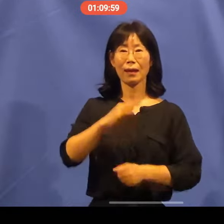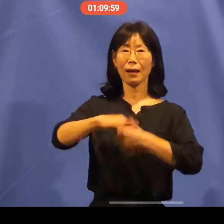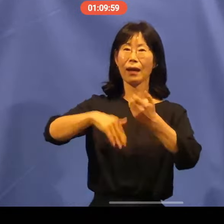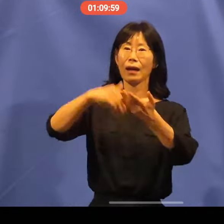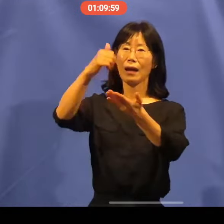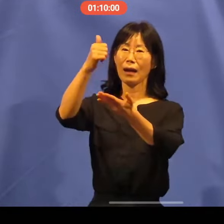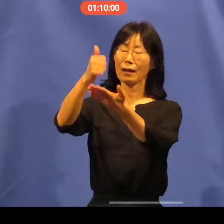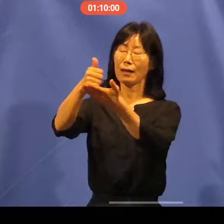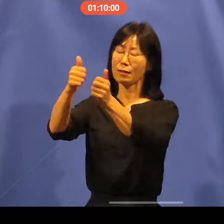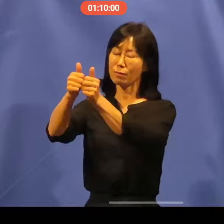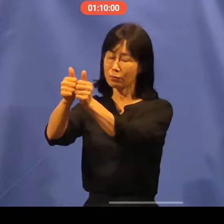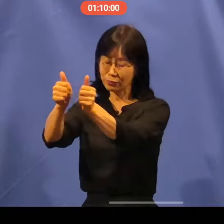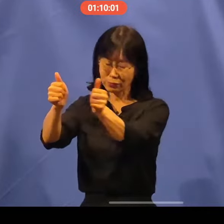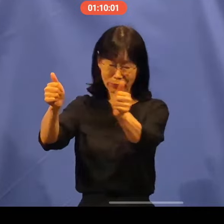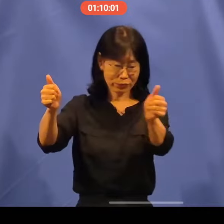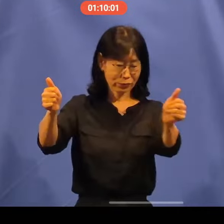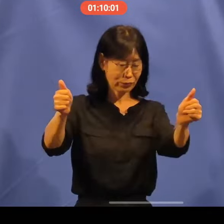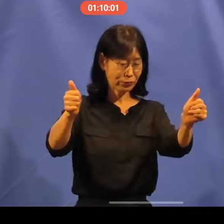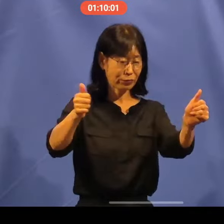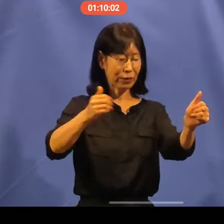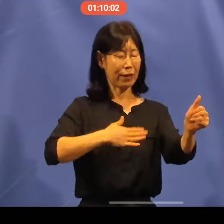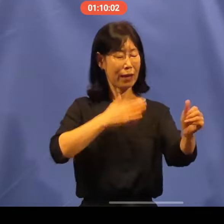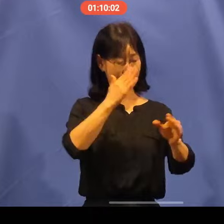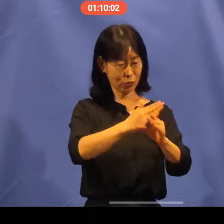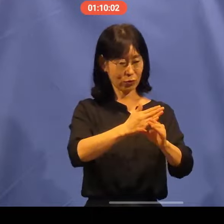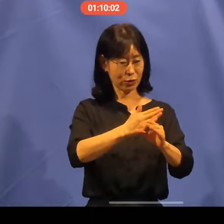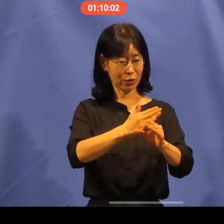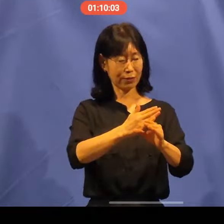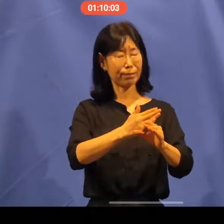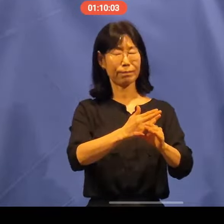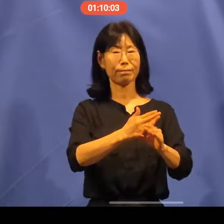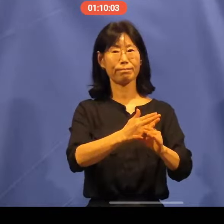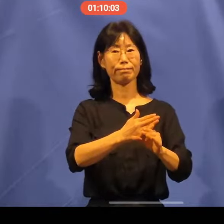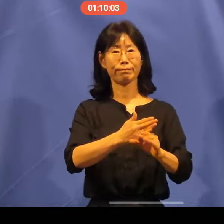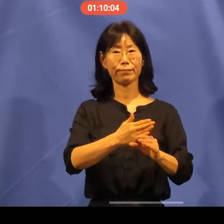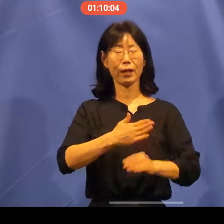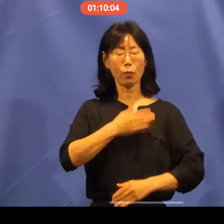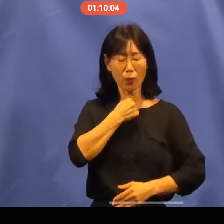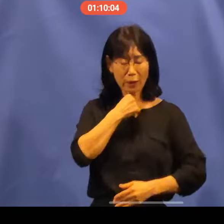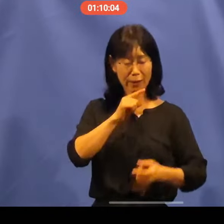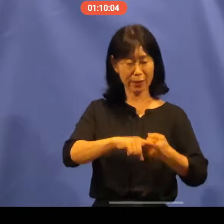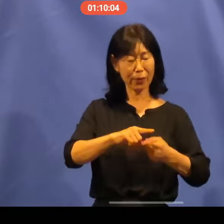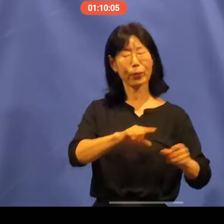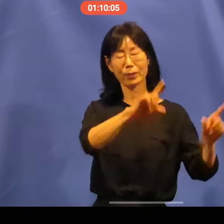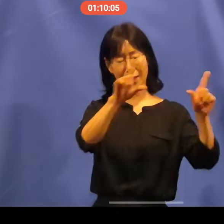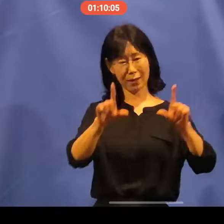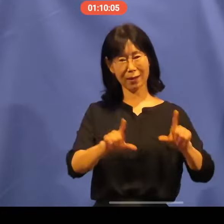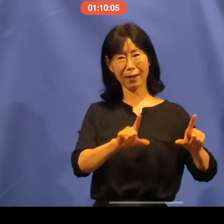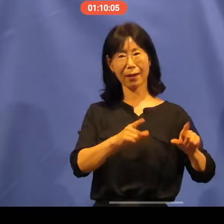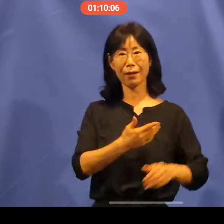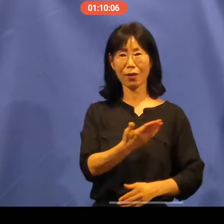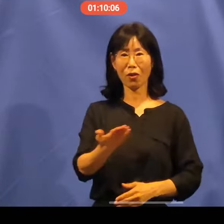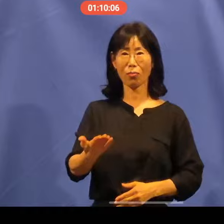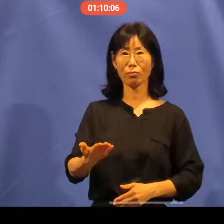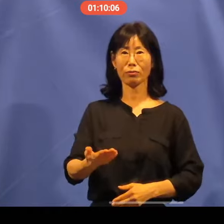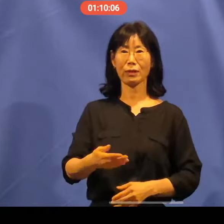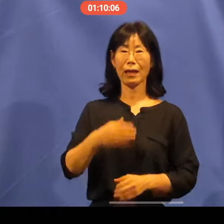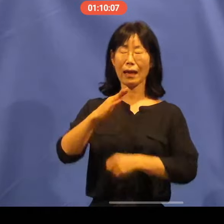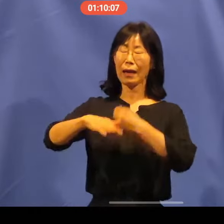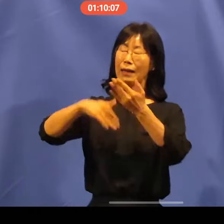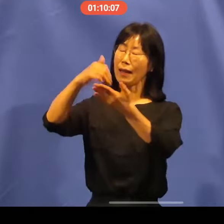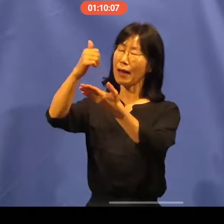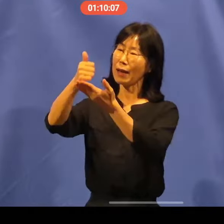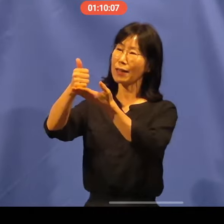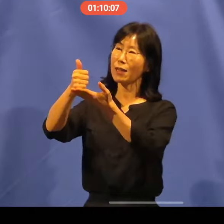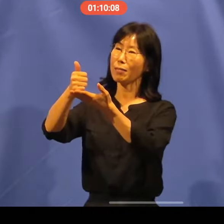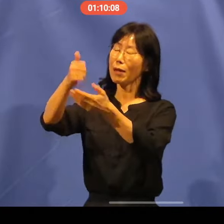하나님부터 점점 더 멀어져. 하나님도 자기를 위해 이용하려고 하는. 여러분, 우리의 초점은 우리를 지으신 그분의